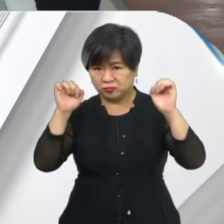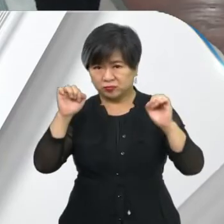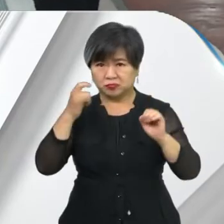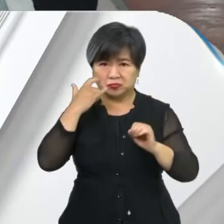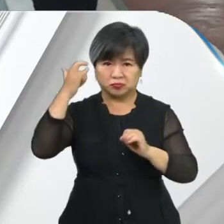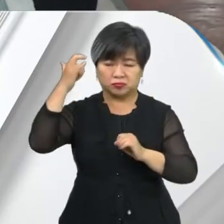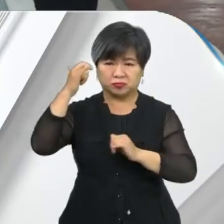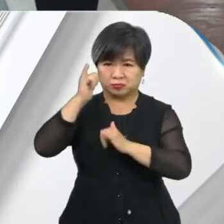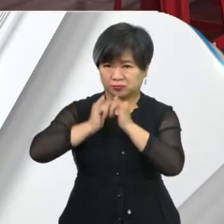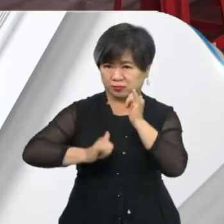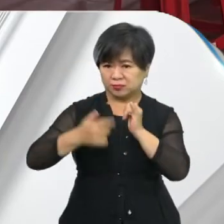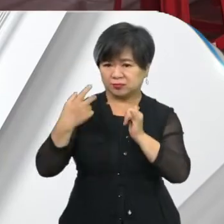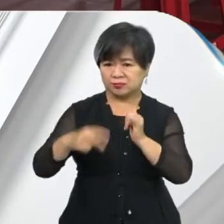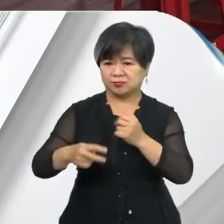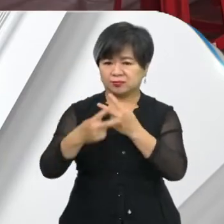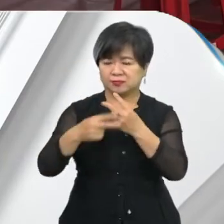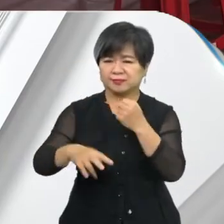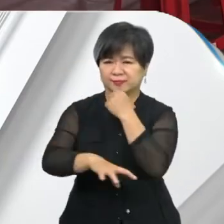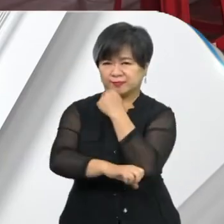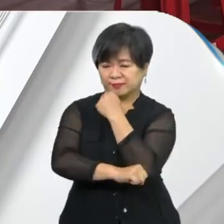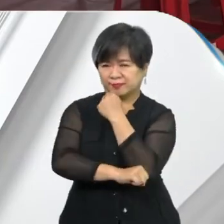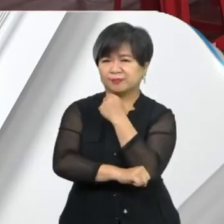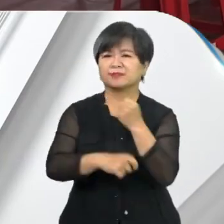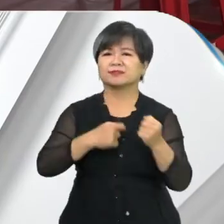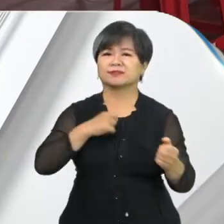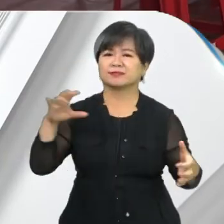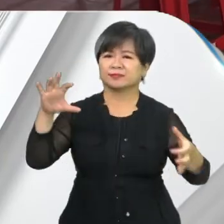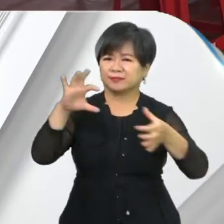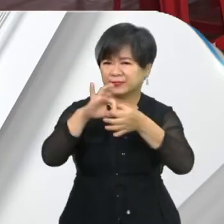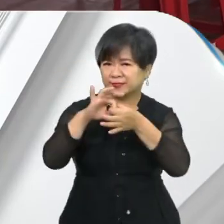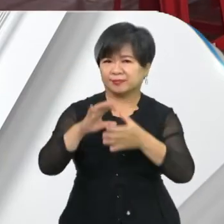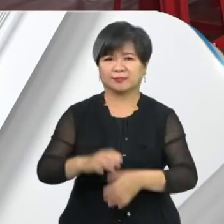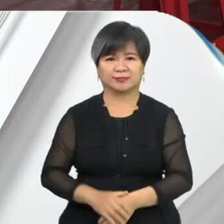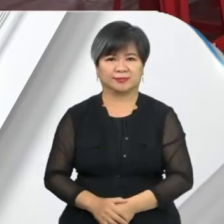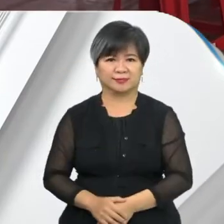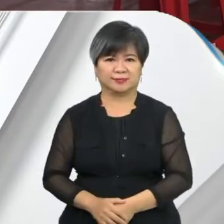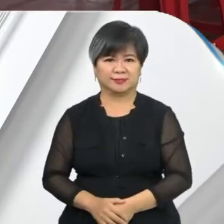历史同客家的根，客家新闻李新龙，彰化报道。